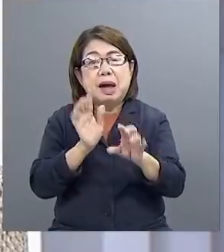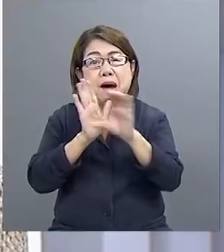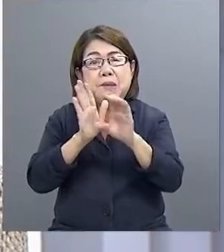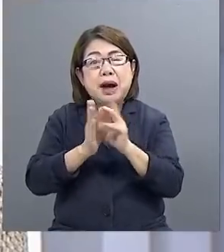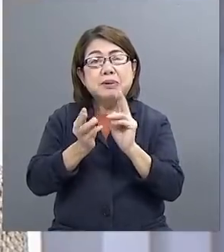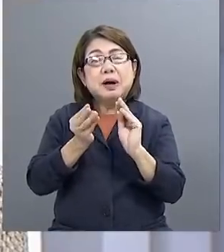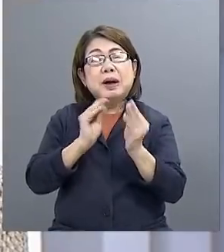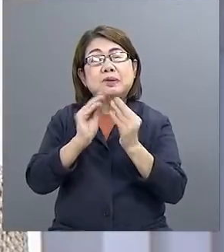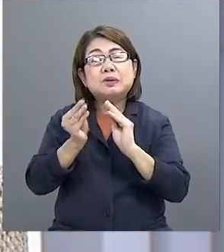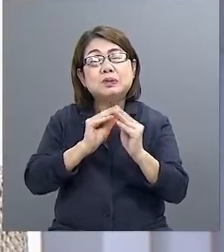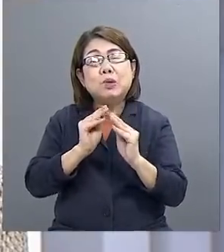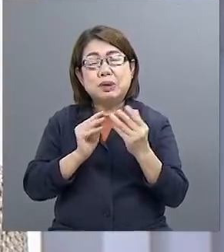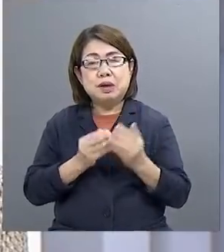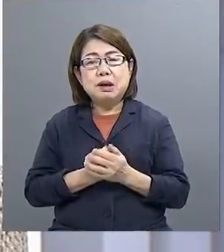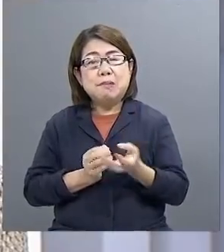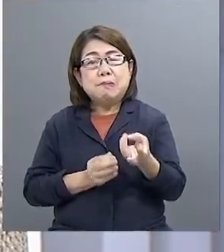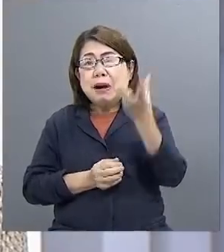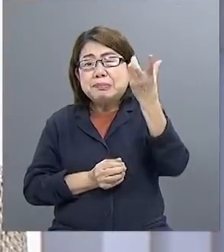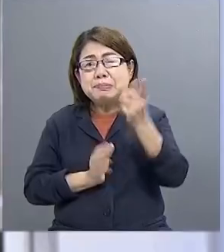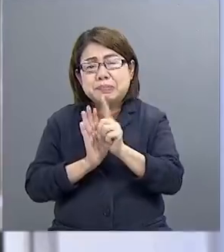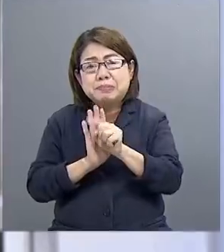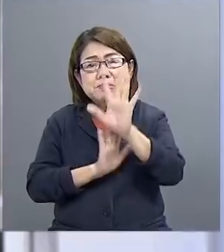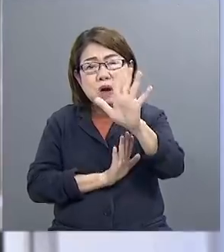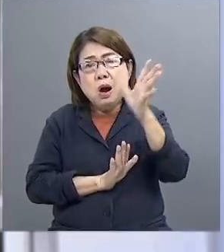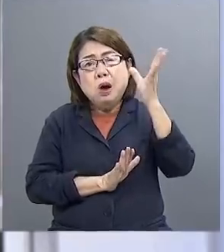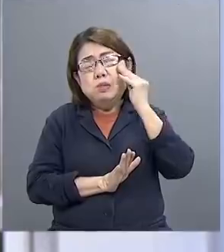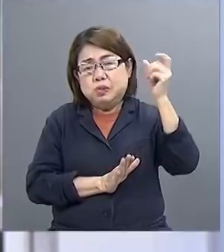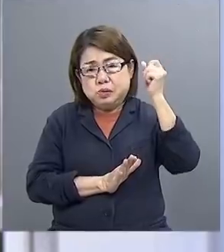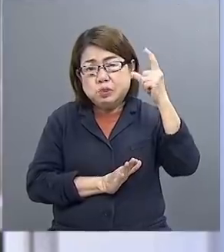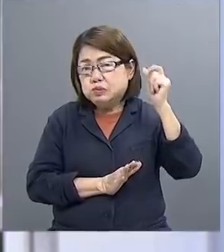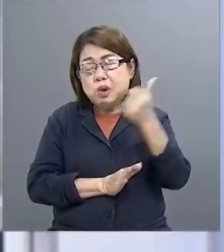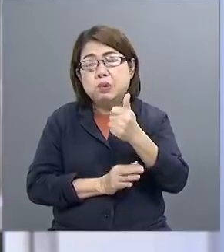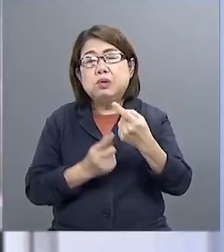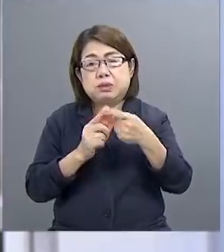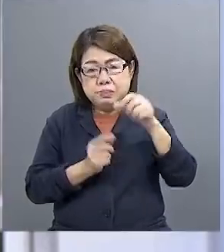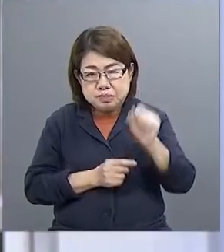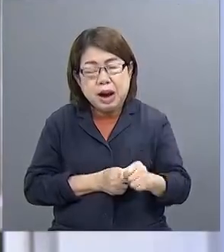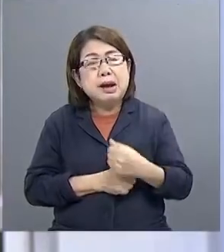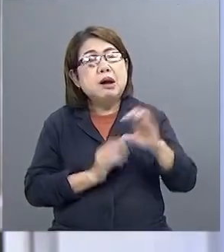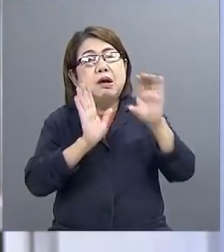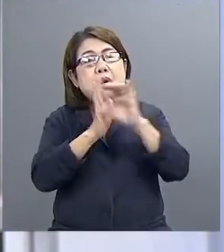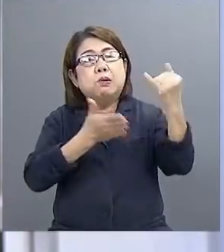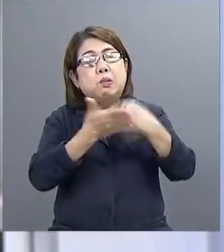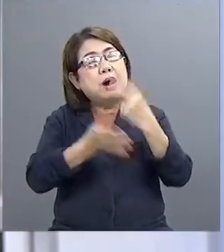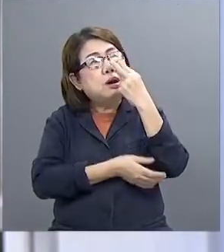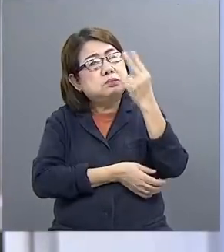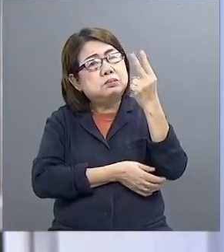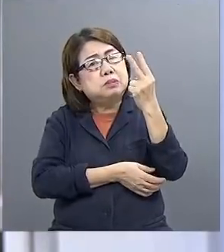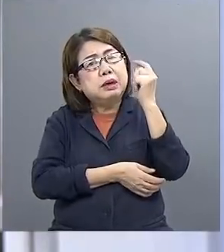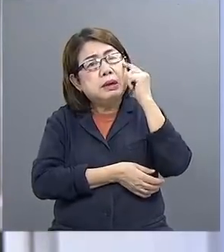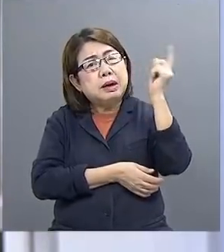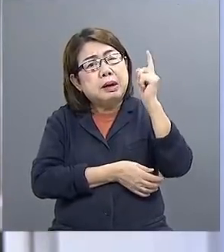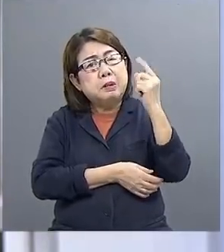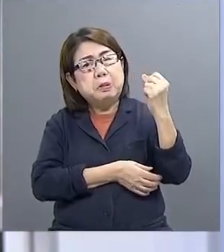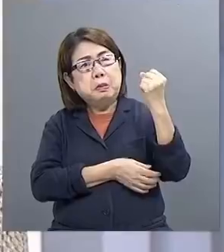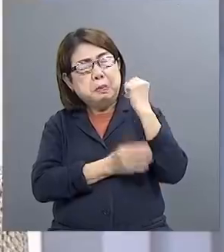5นาทีเข้าใจเรื่องที่จริงแล้วถ้าเรายืนจ้องงานศิลปะอยู่เนี่ยไม่ได้เรามีสมาธิหรือว่ากำลังดื่มด่ำนะฮะคือเรางง